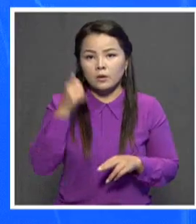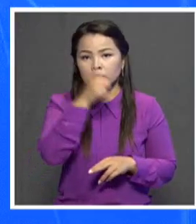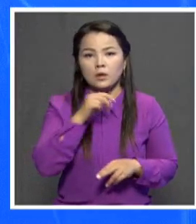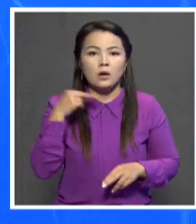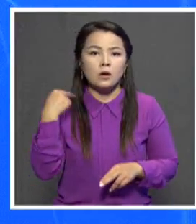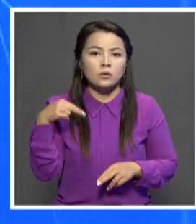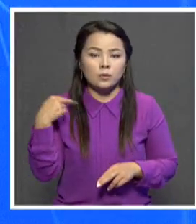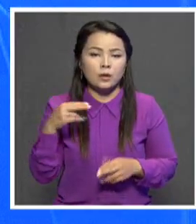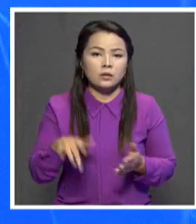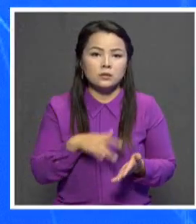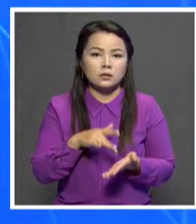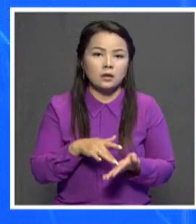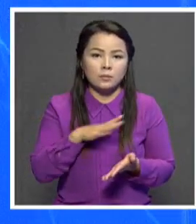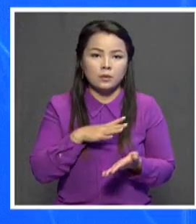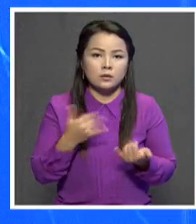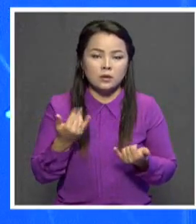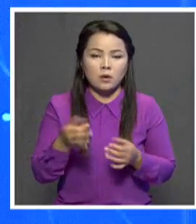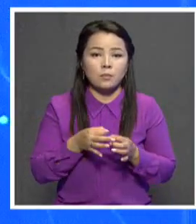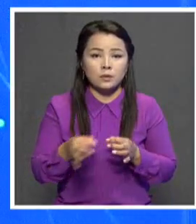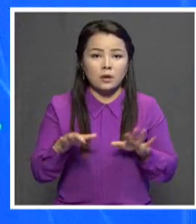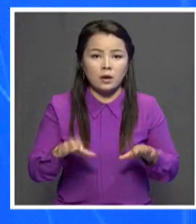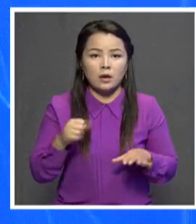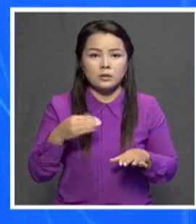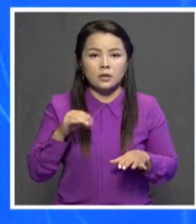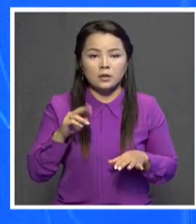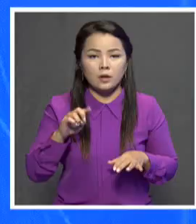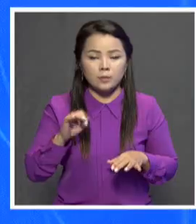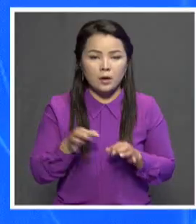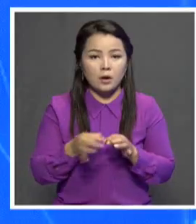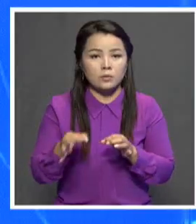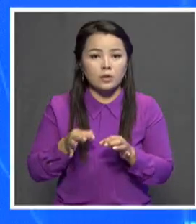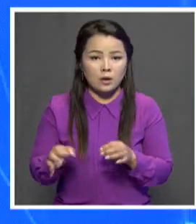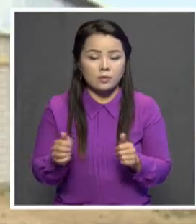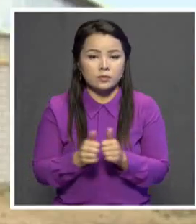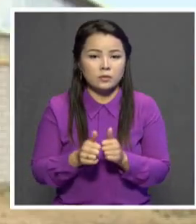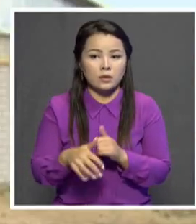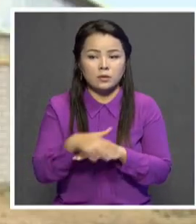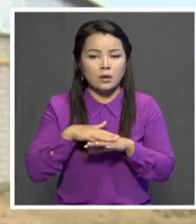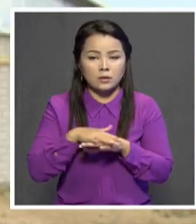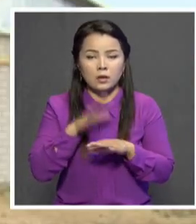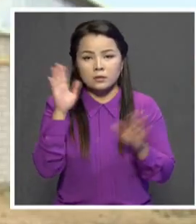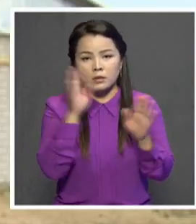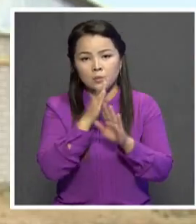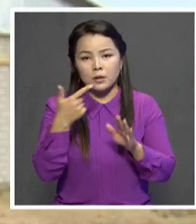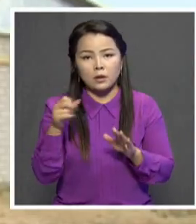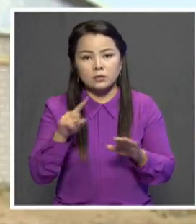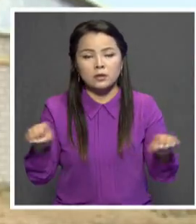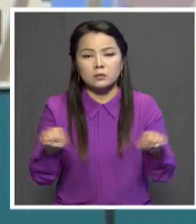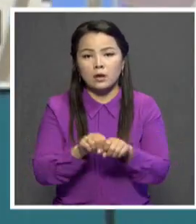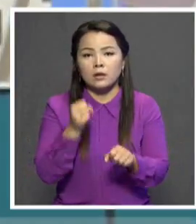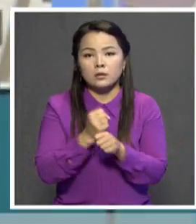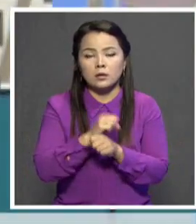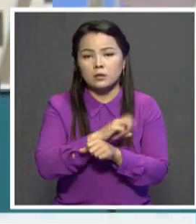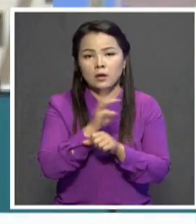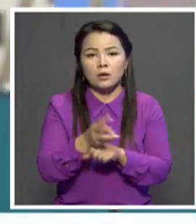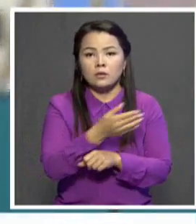Биыл Ақтөбе облысына қарасты Әйтекебе ауданының Аралтөбе және Хромтау ауданының жазық ауылдары табиғи газбен қамтамасыз етіледі. Ал